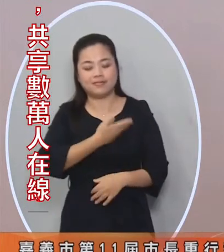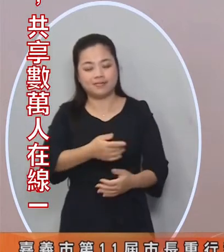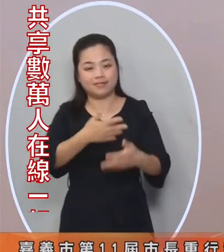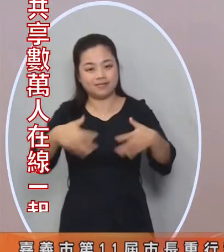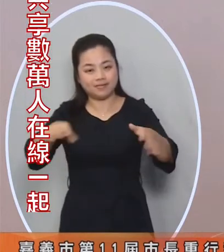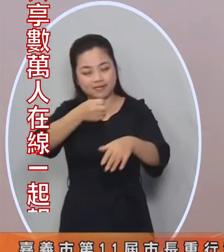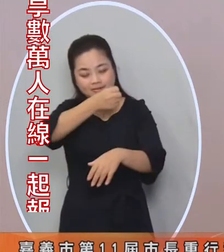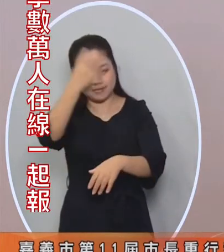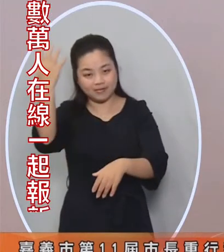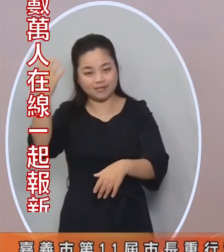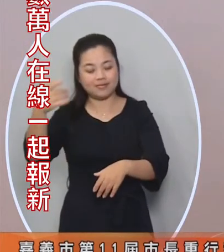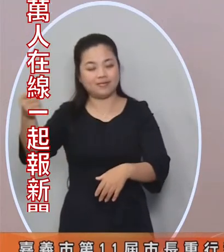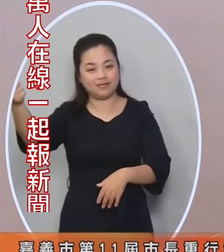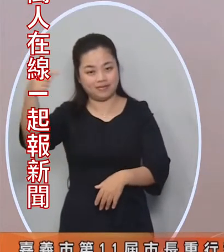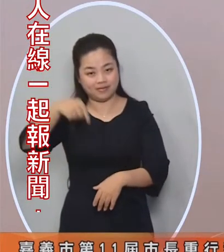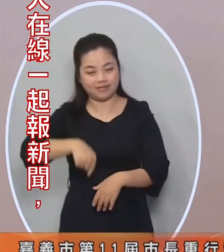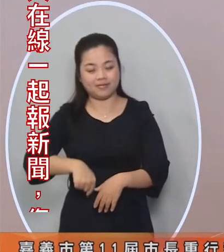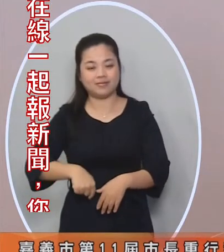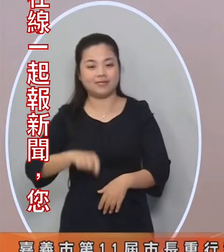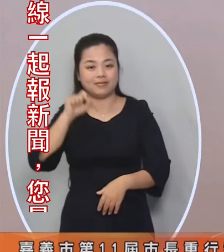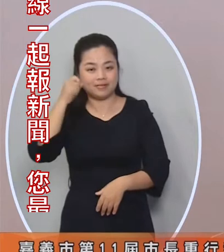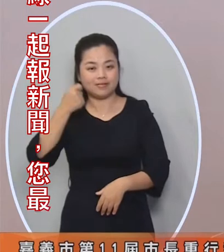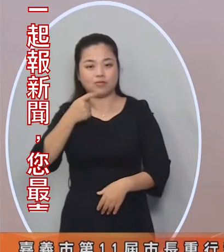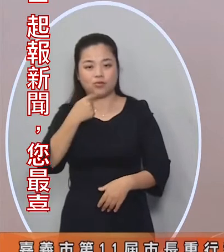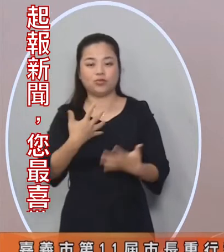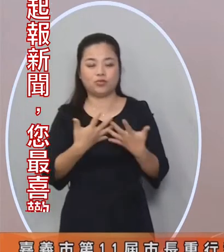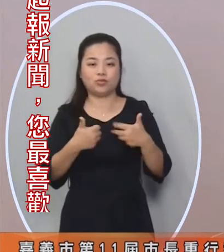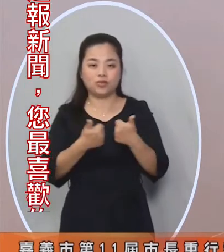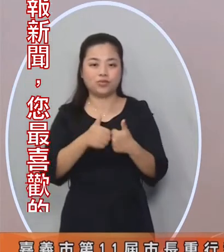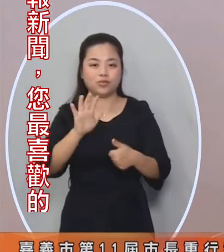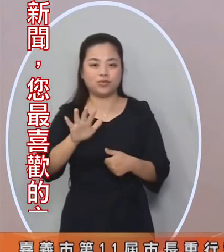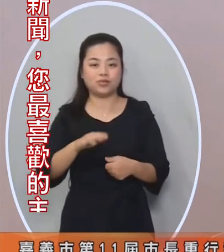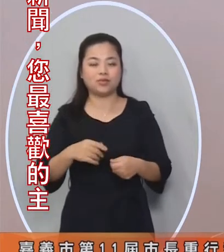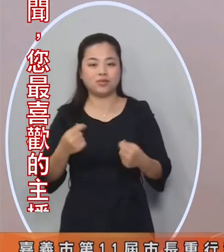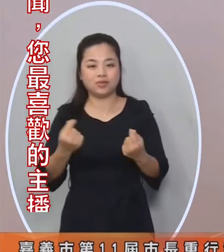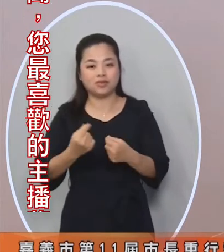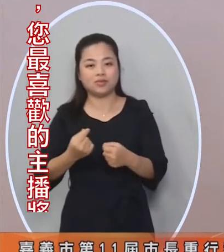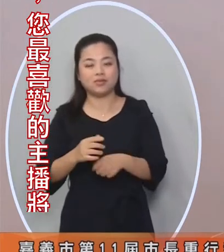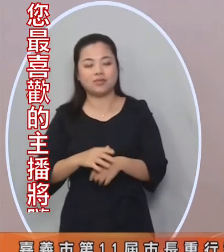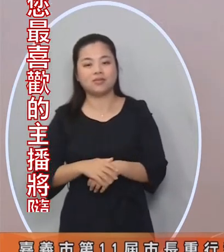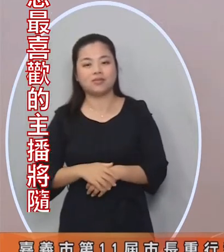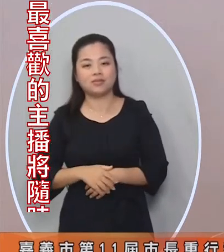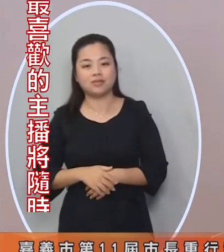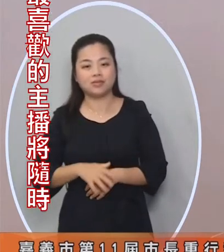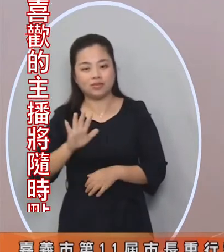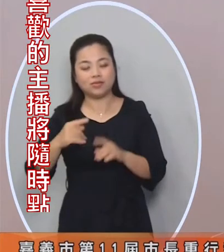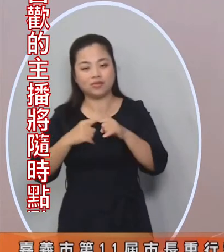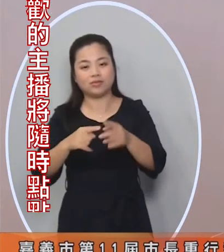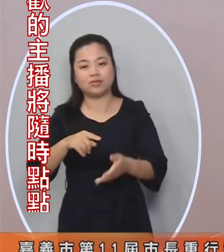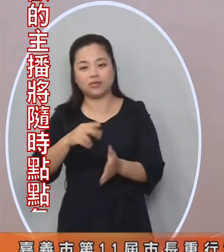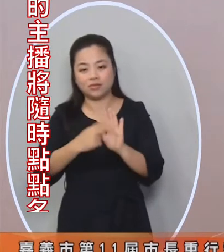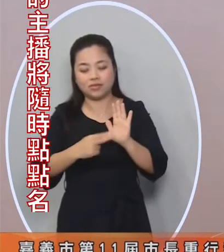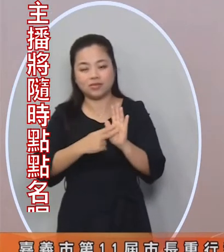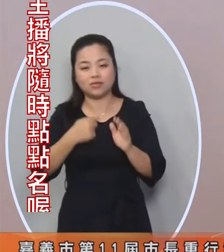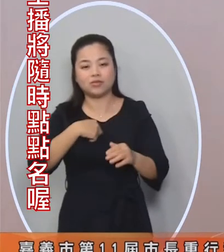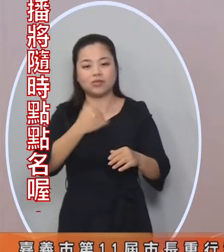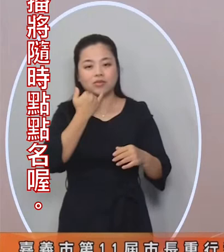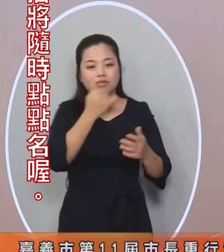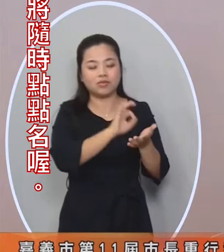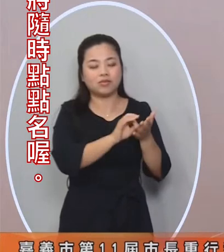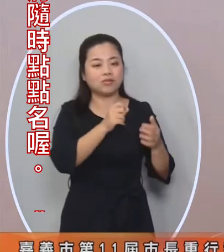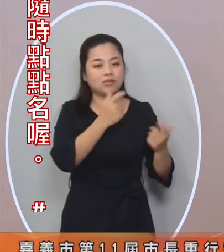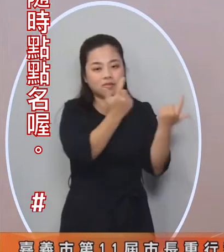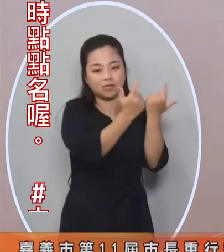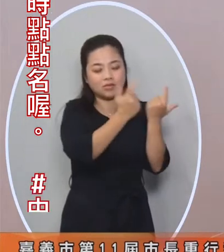说我回来到这我有机会，甚至就像阿武所说的，他说我可以用台北的薪